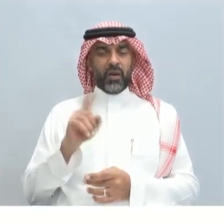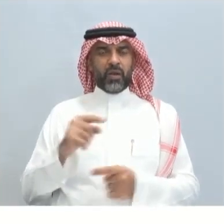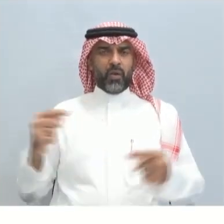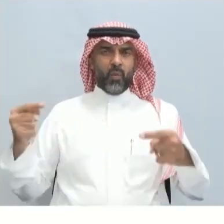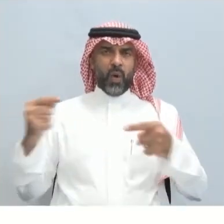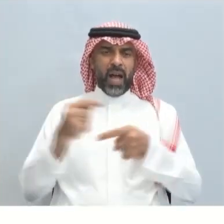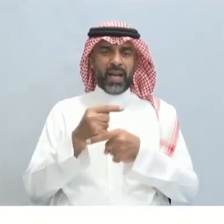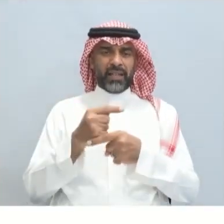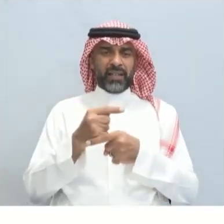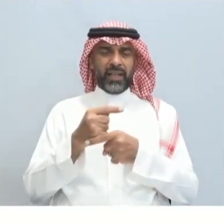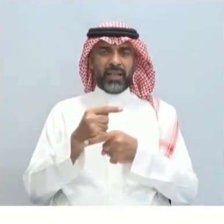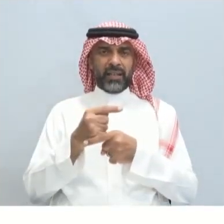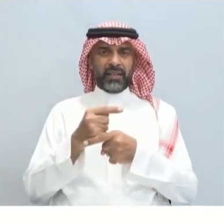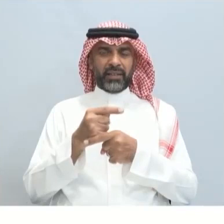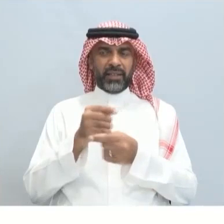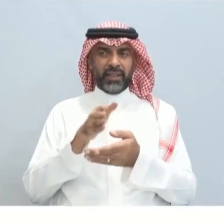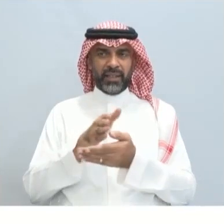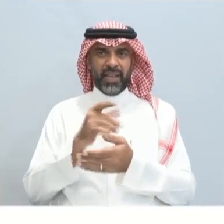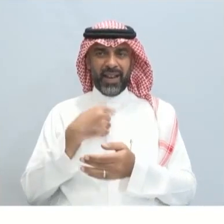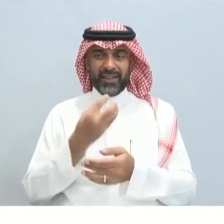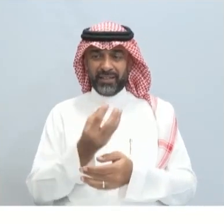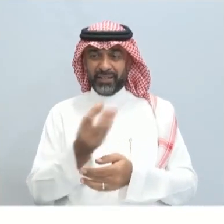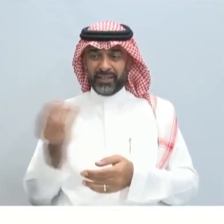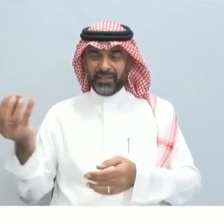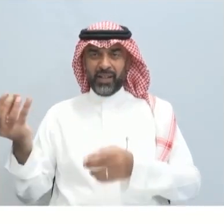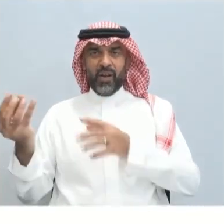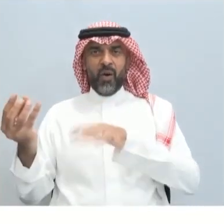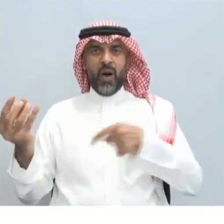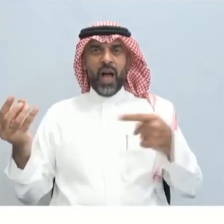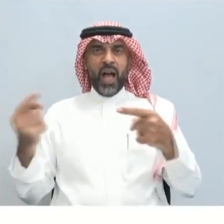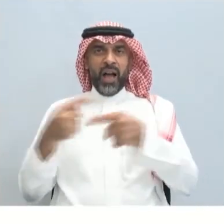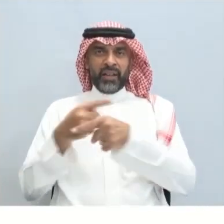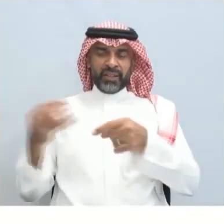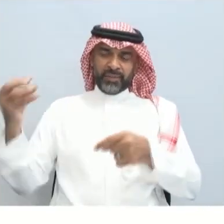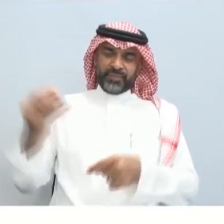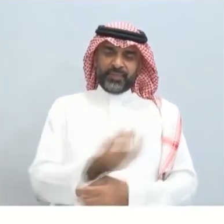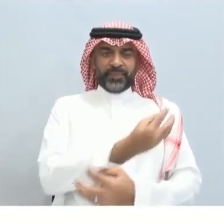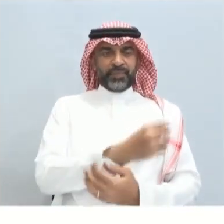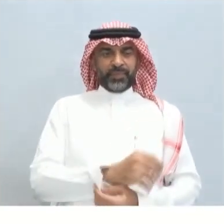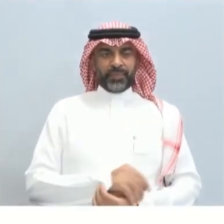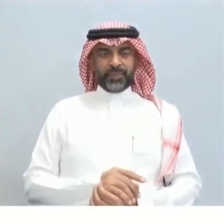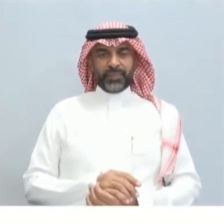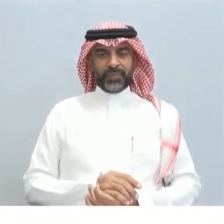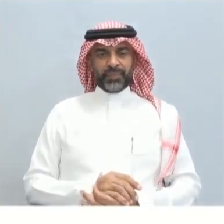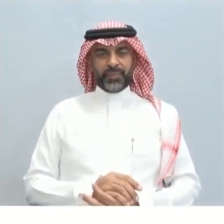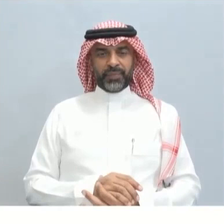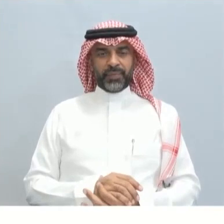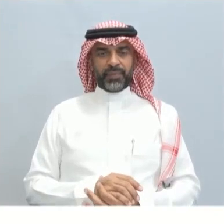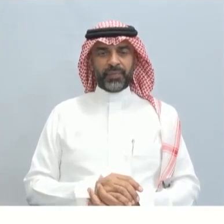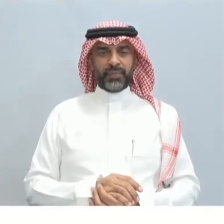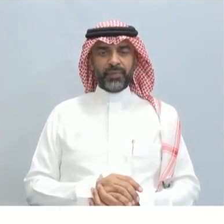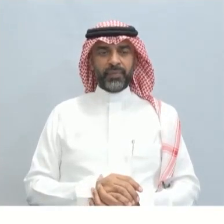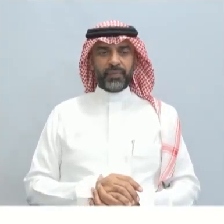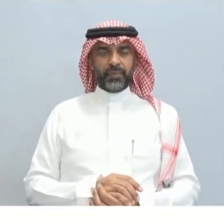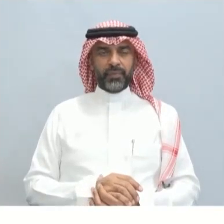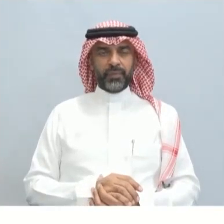معاكسه لاتجاه ازاحه ثقل البندول وتعمل على ماذا على ارجاع الثقل الى